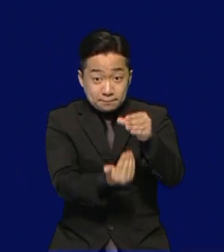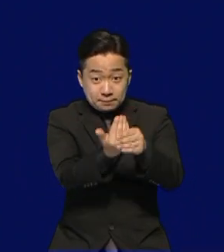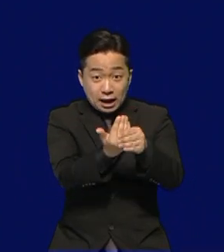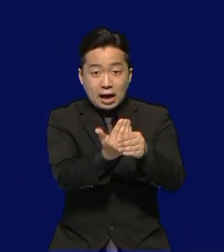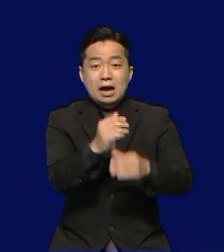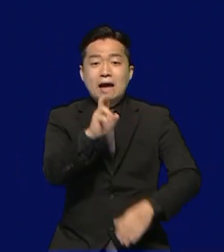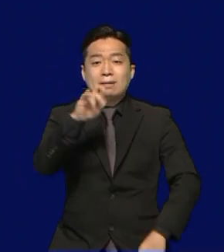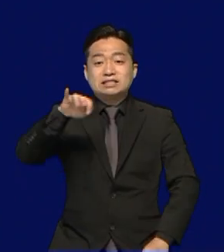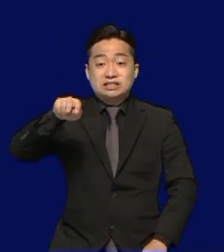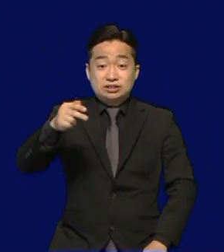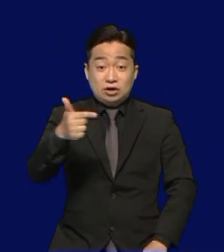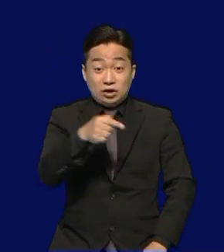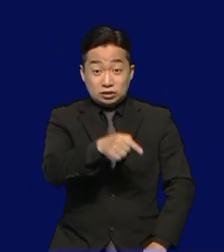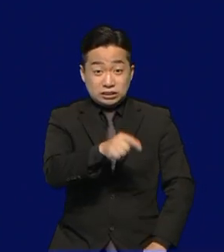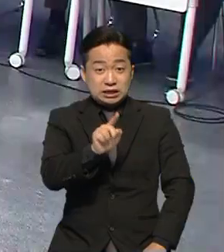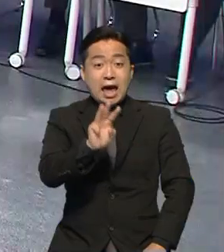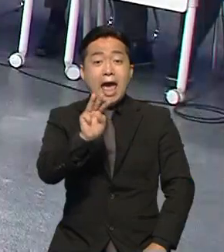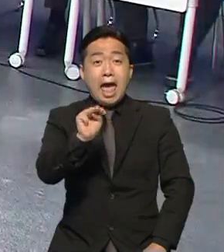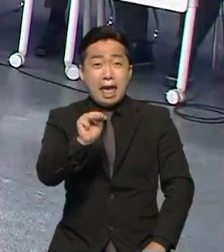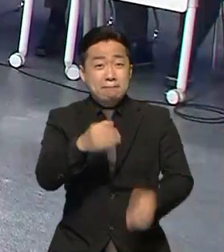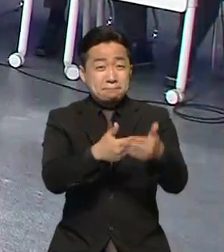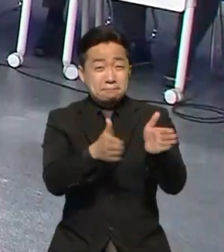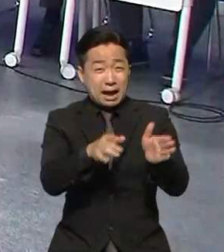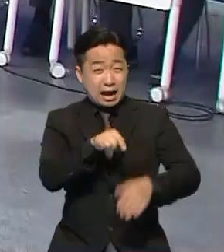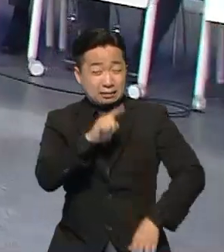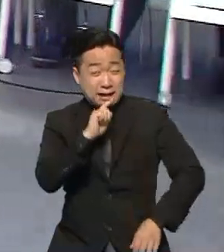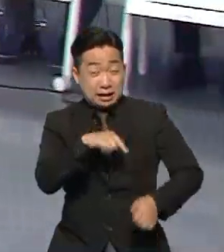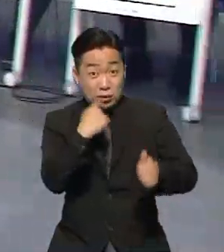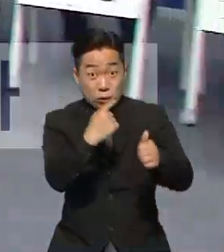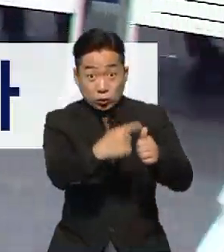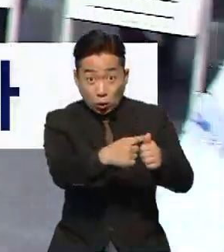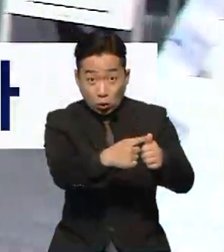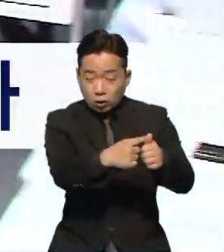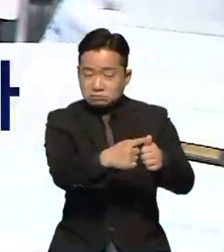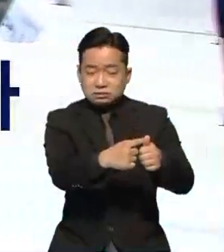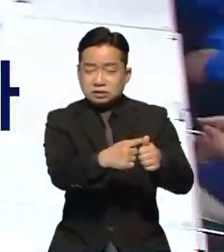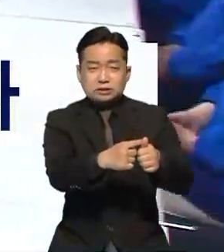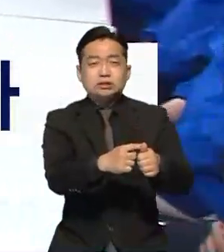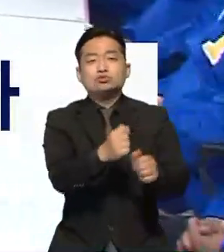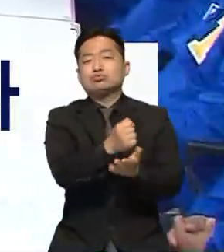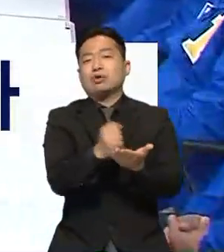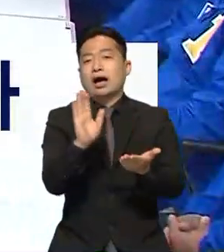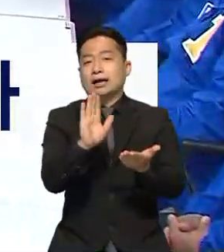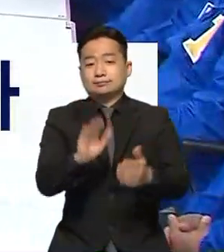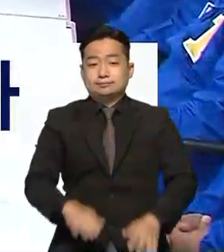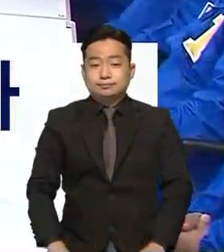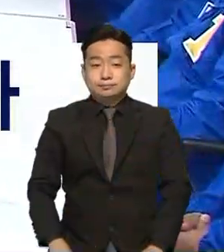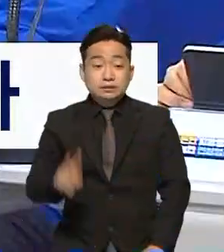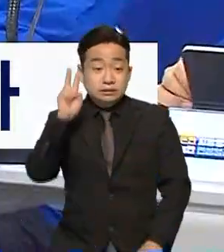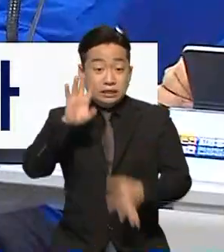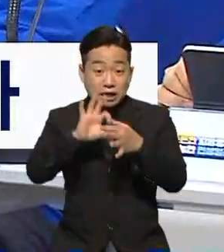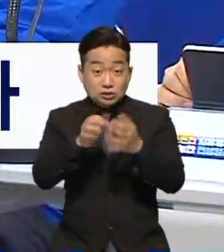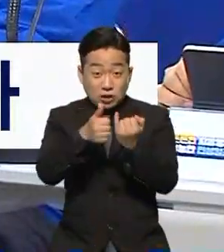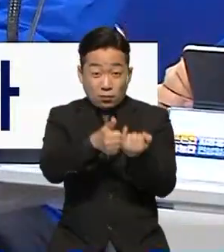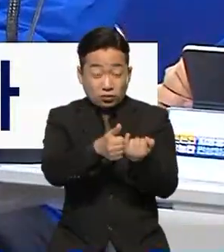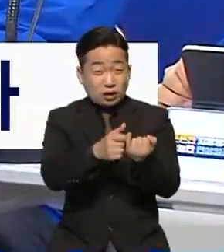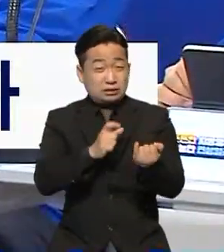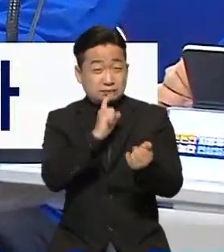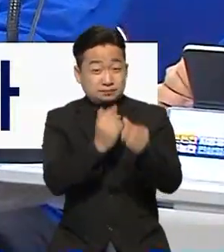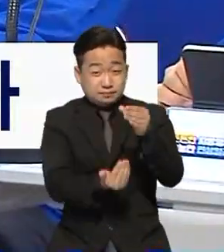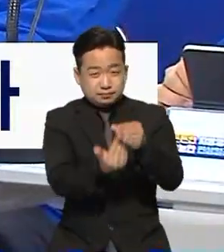우연은 아니라고 본다고 비꼈습니다. 민주당은 이틀 연속 소속 의원들의 성폭력 의혹을 거듭해